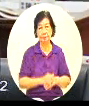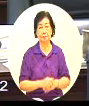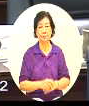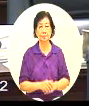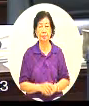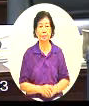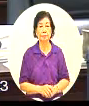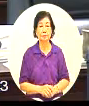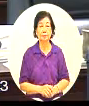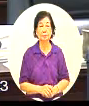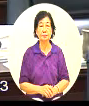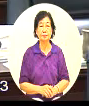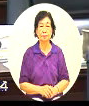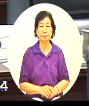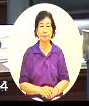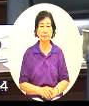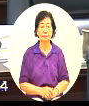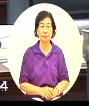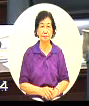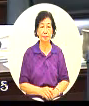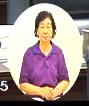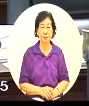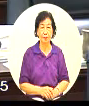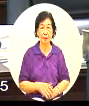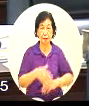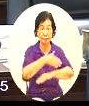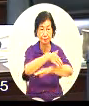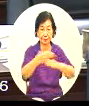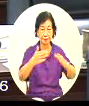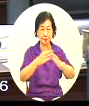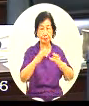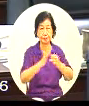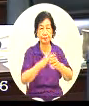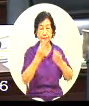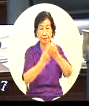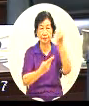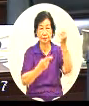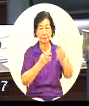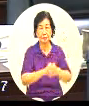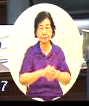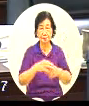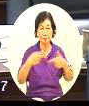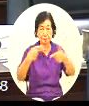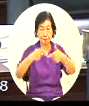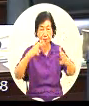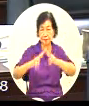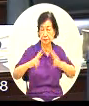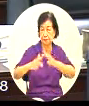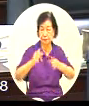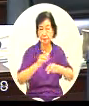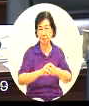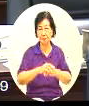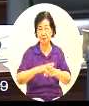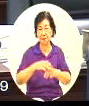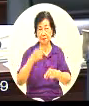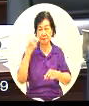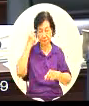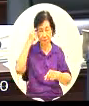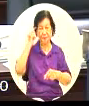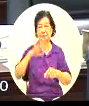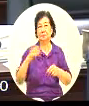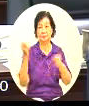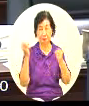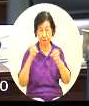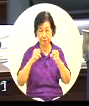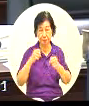个合并，过去呢，你要财政较好，讲合并无好。发觉合并